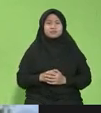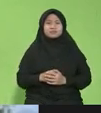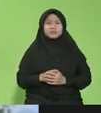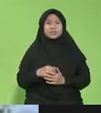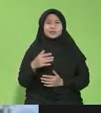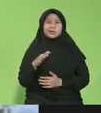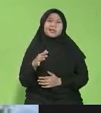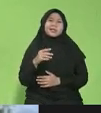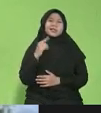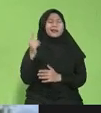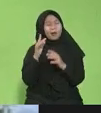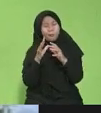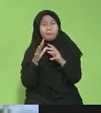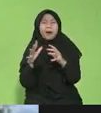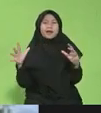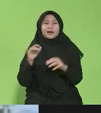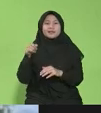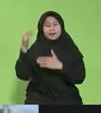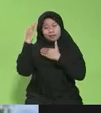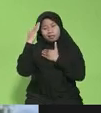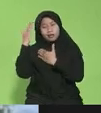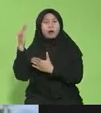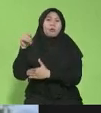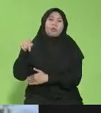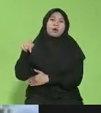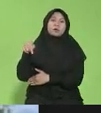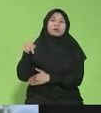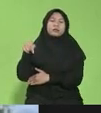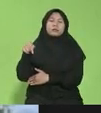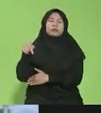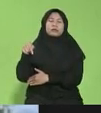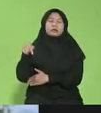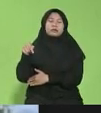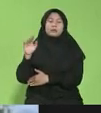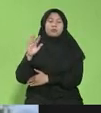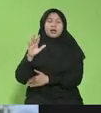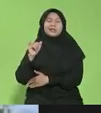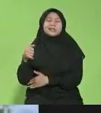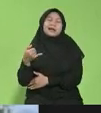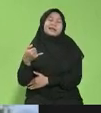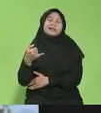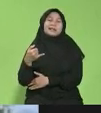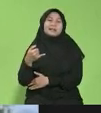terlalu dominan sehingga takwa sendiri kadang-kadang tidak tercermin dalam berbagai tradisi penyembelihan itu.